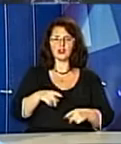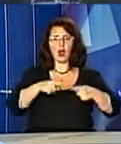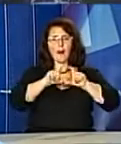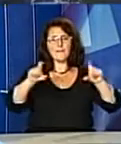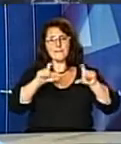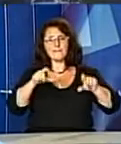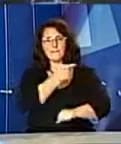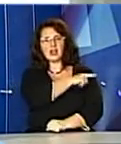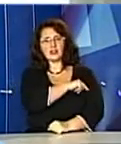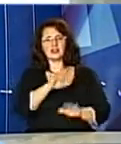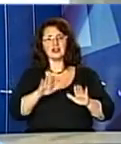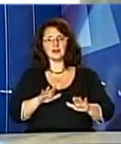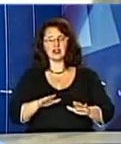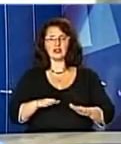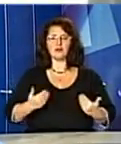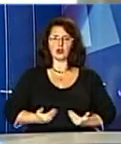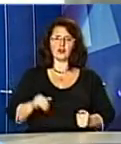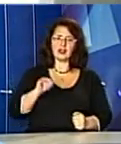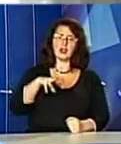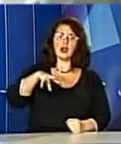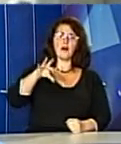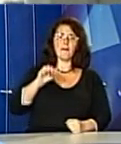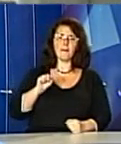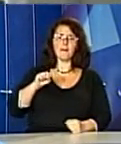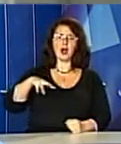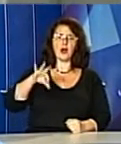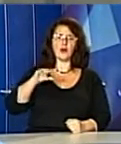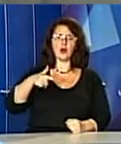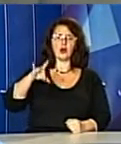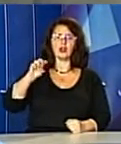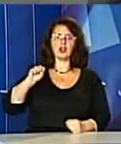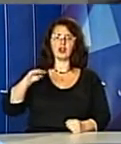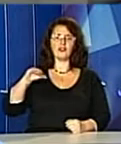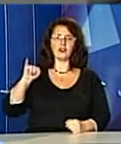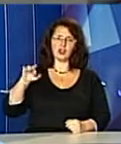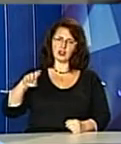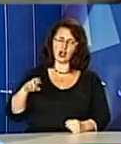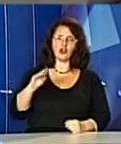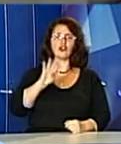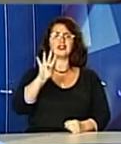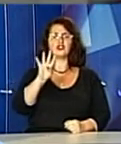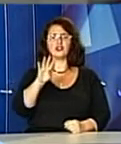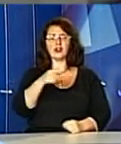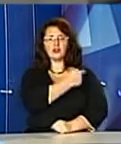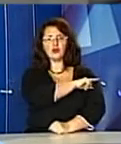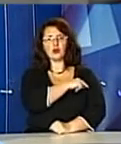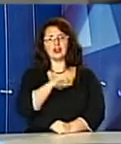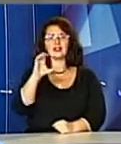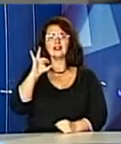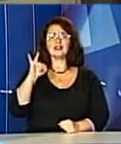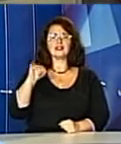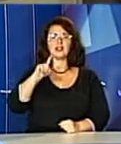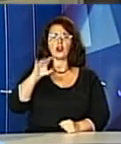місцем проживання, а ще мамографію у центрі на базі 4-ї міської поліклініки, що на Сихові.